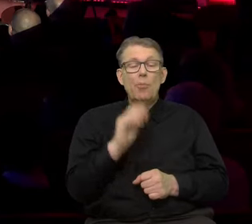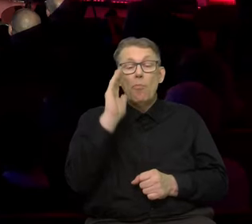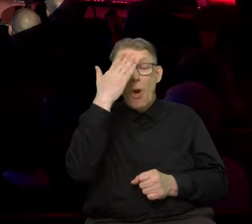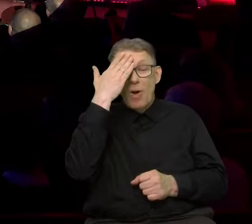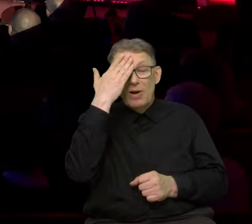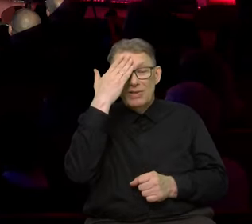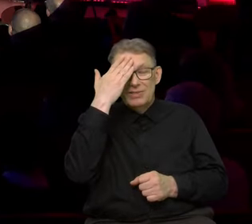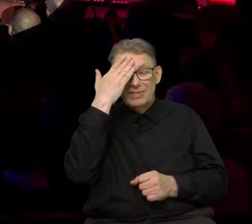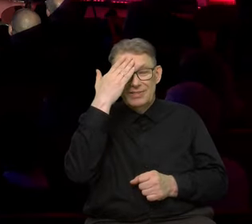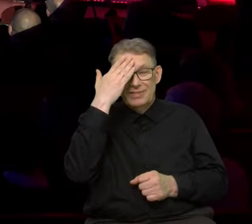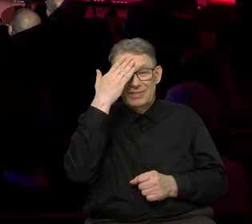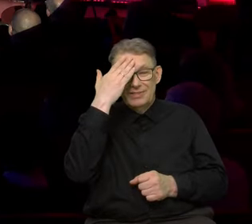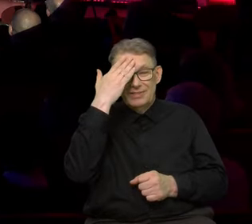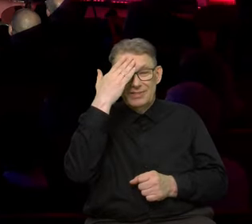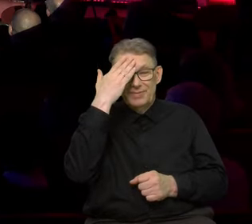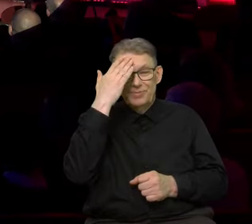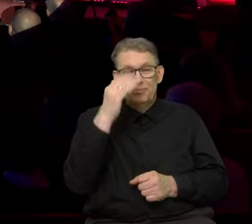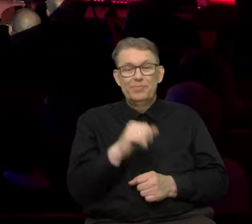poznajemy